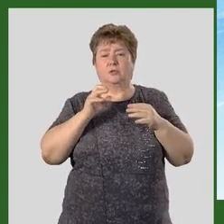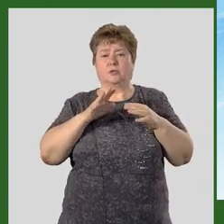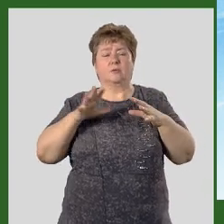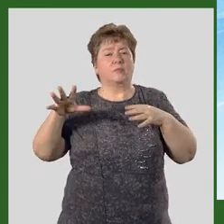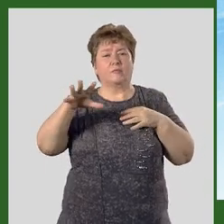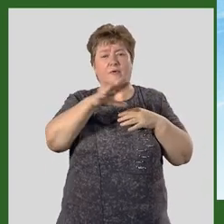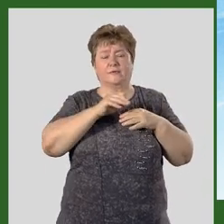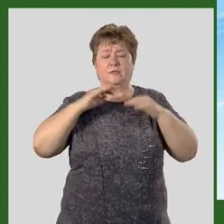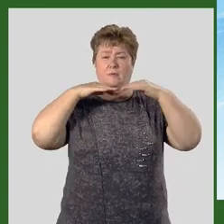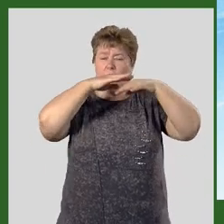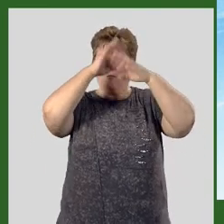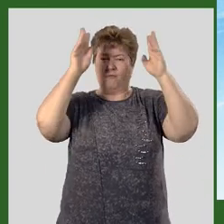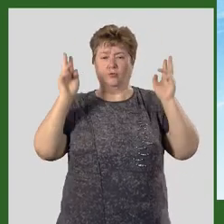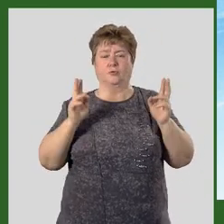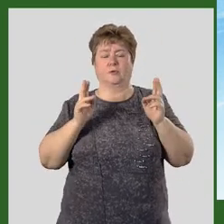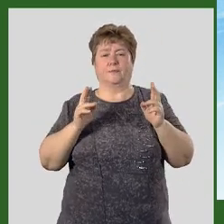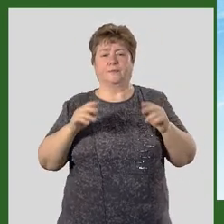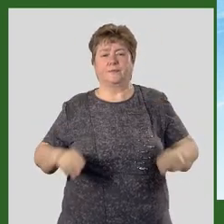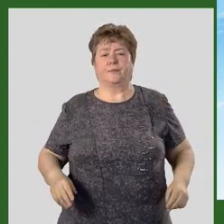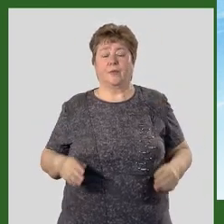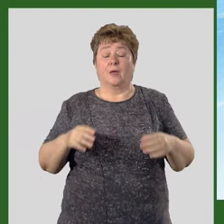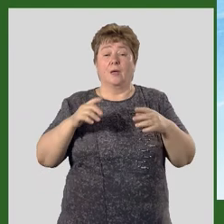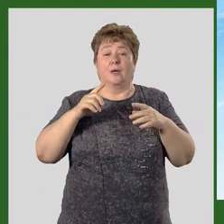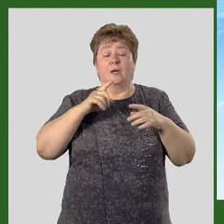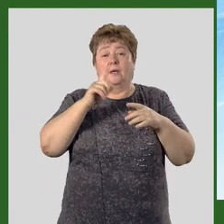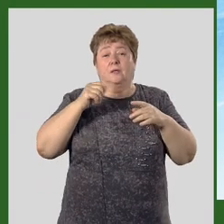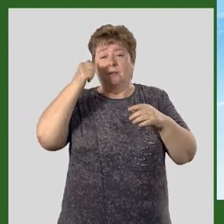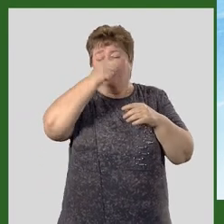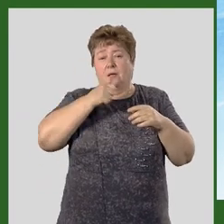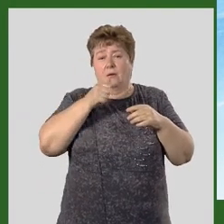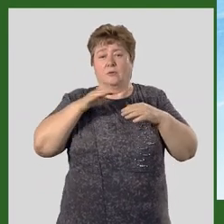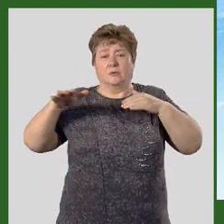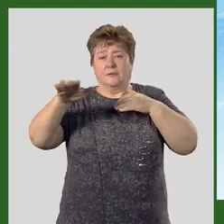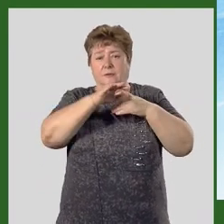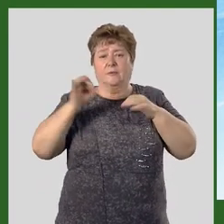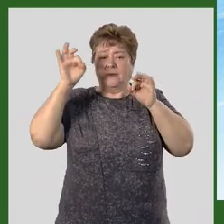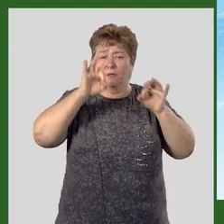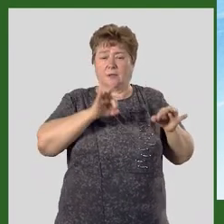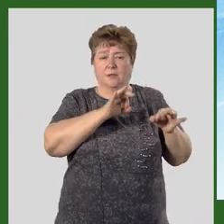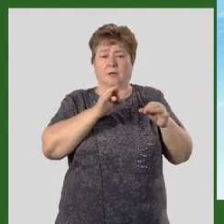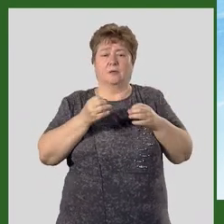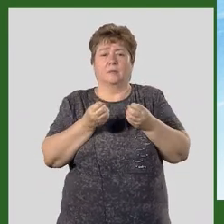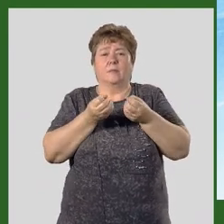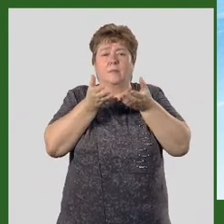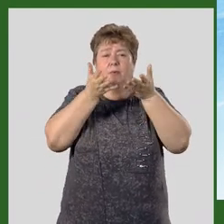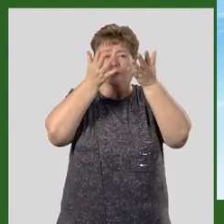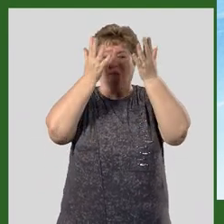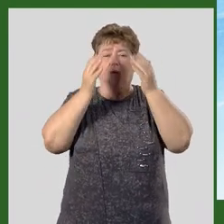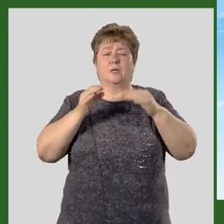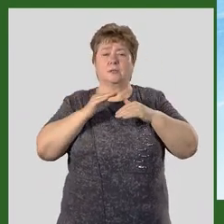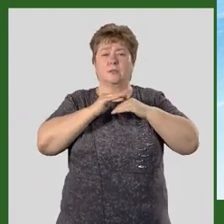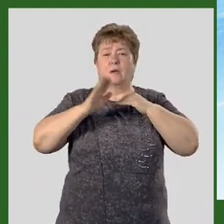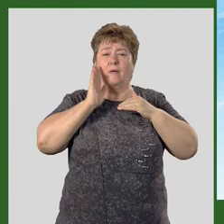во всей атмосфере. За год со всей поверхности океана испаряется слой